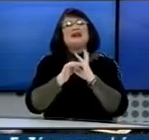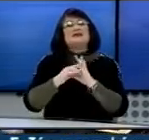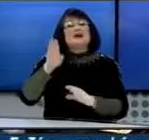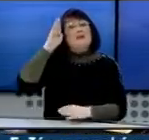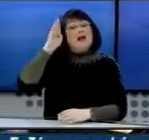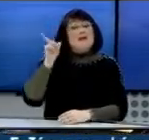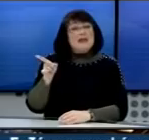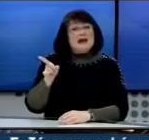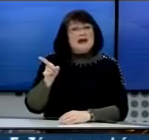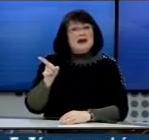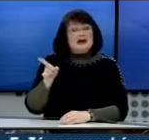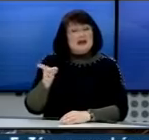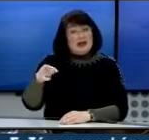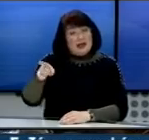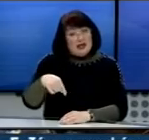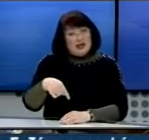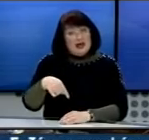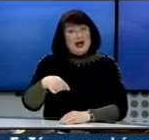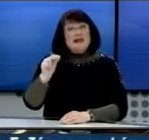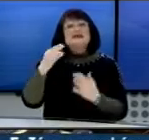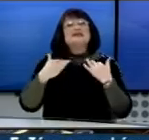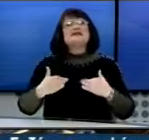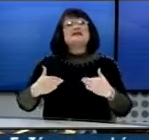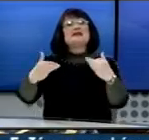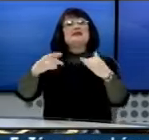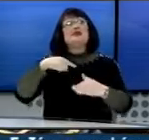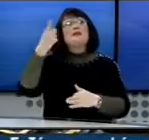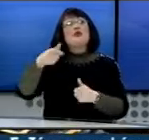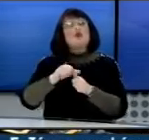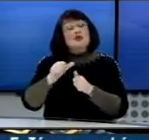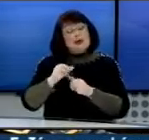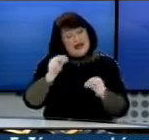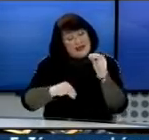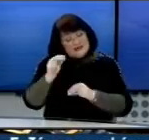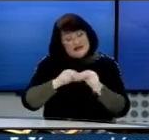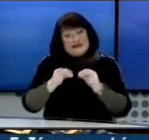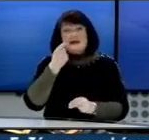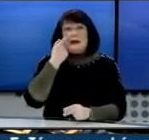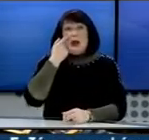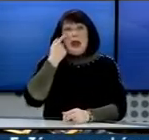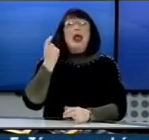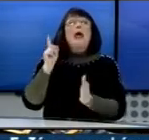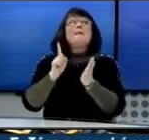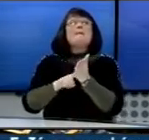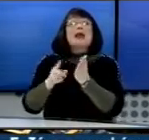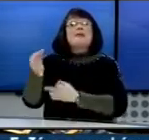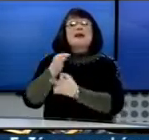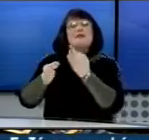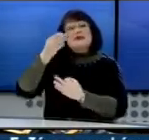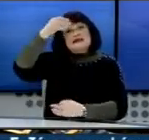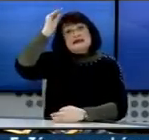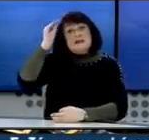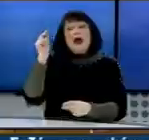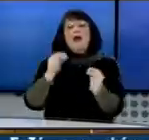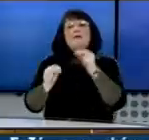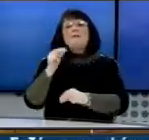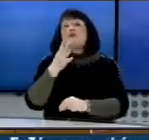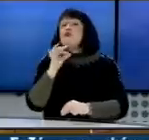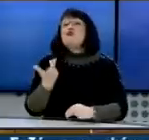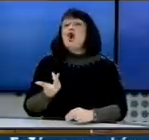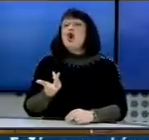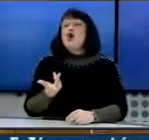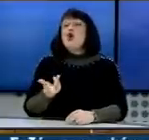Ηνωμένες Πολιτείες θα έρθει να ψηφιστεί στο Κοινοβούλιο εντός του επόμενου μήνα. Και εκεί θα πρέπει να εξηγήσετε, κύριε Τσίπρα, γιατί δεν την ψηφίζετε.